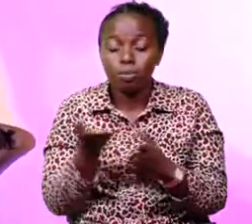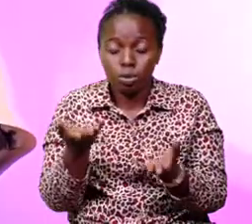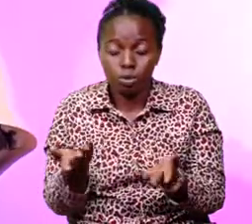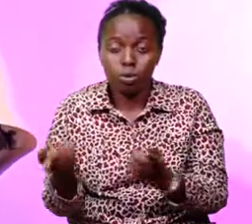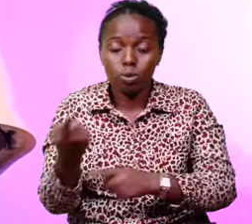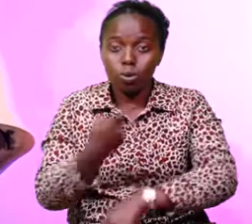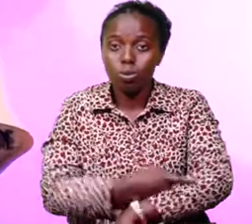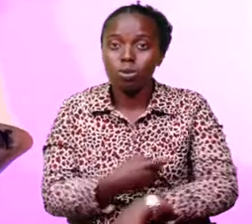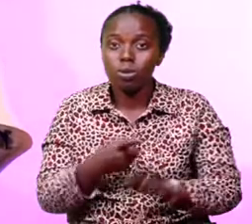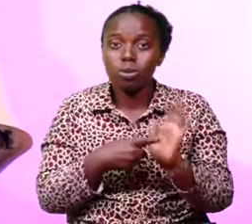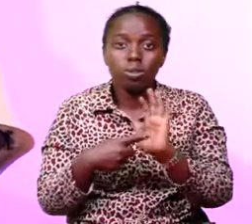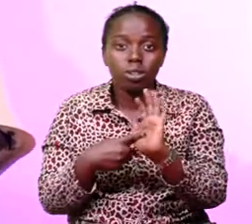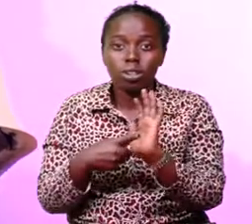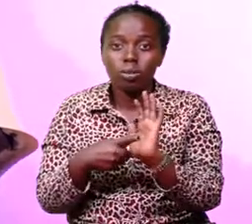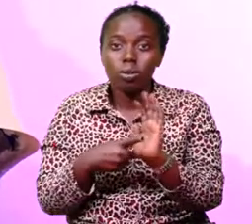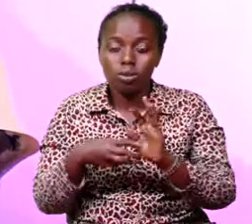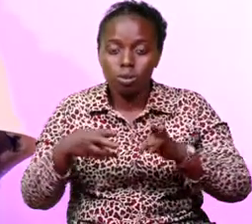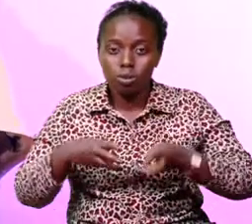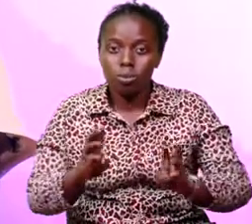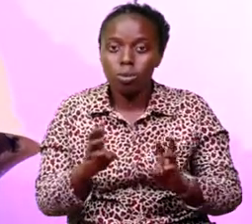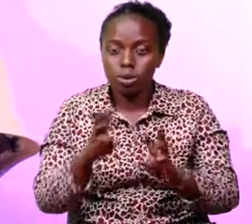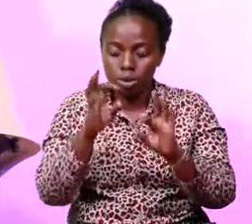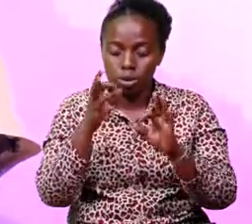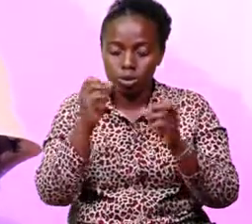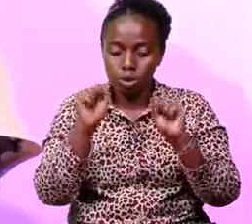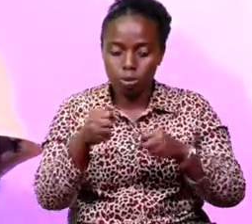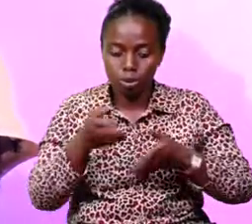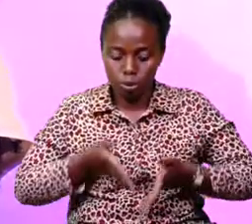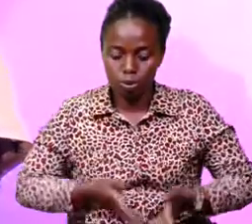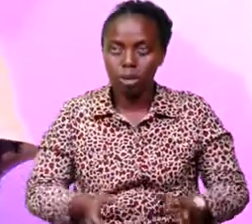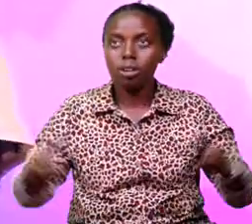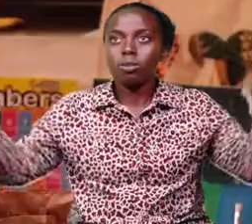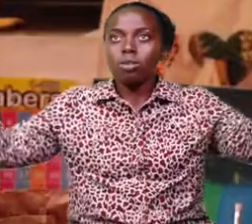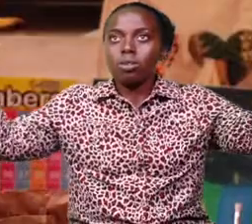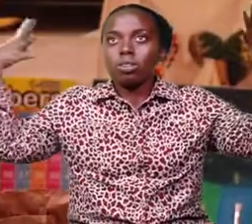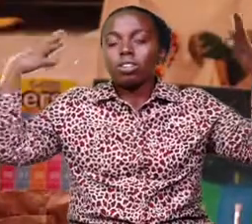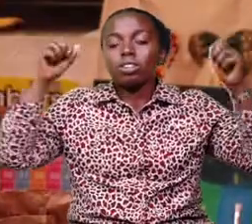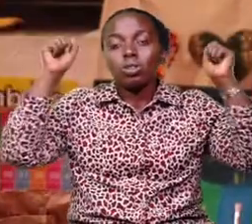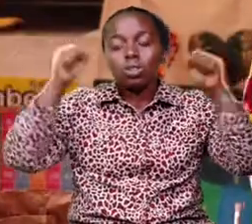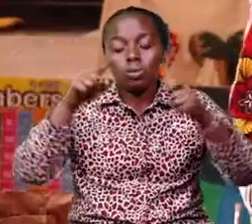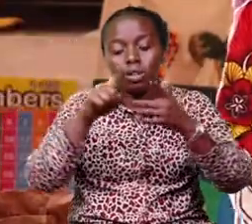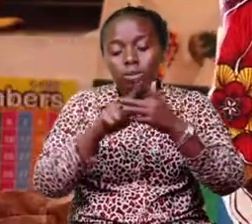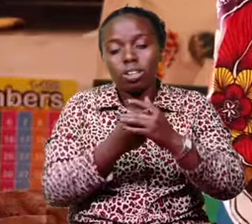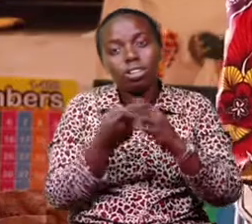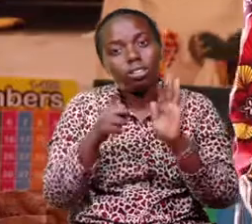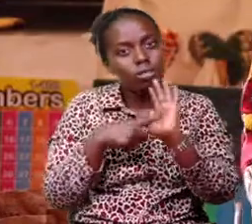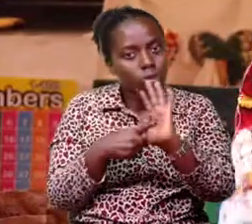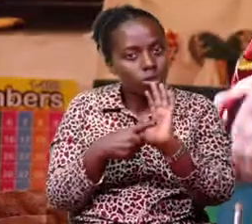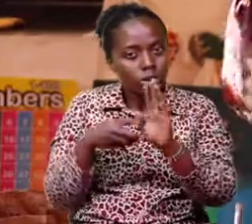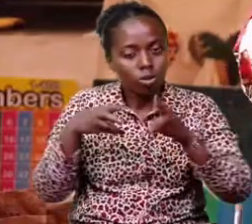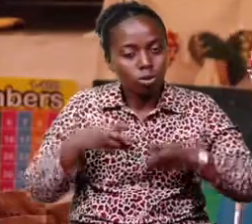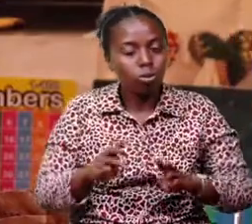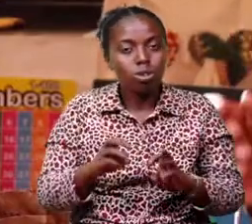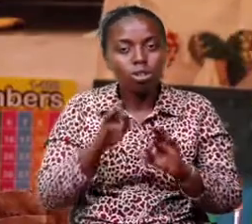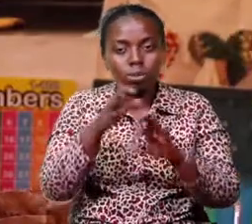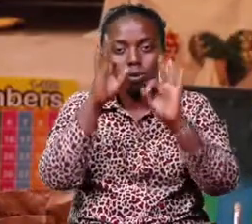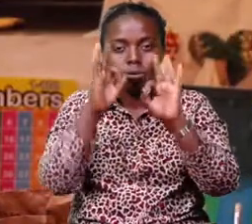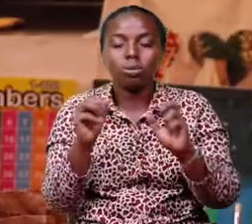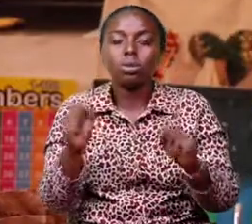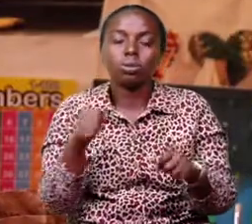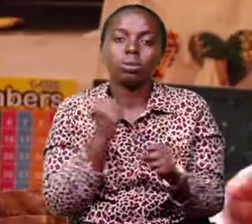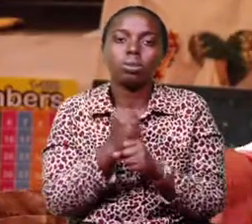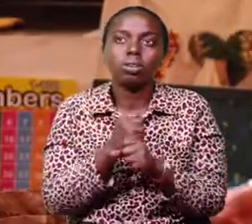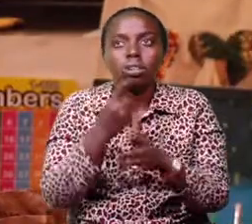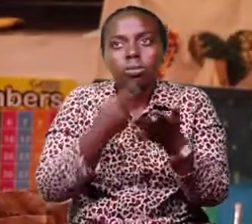uno munsi tugiye kubereka uburyo ki ibi bintu twabyazamo amashanyarazi. Ushobora gutangira utwereka uburyo ibyo bintu bishobora